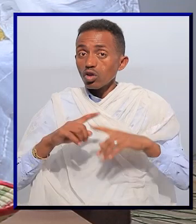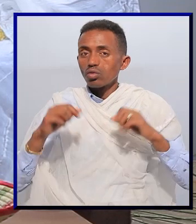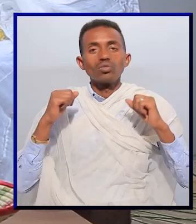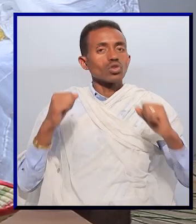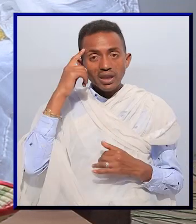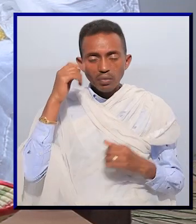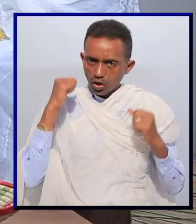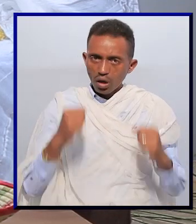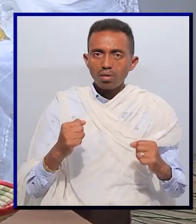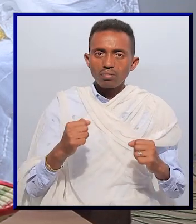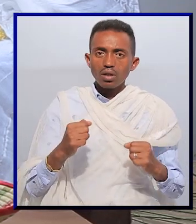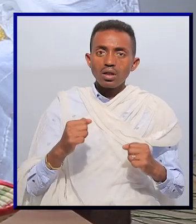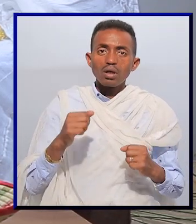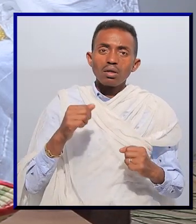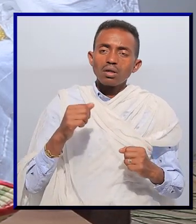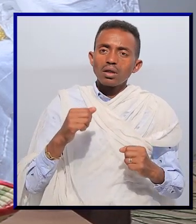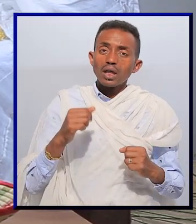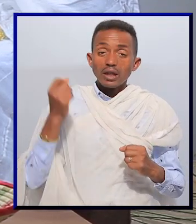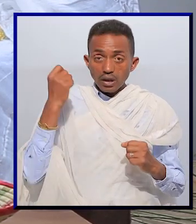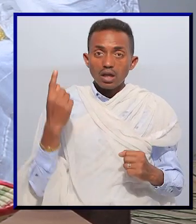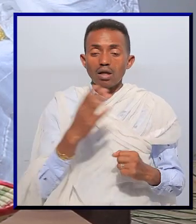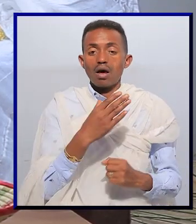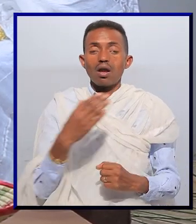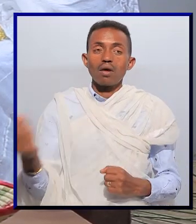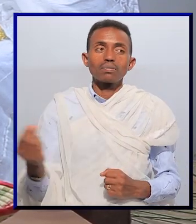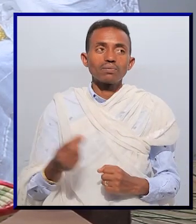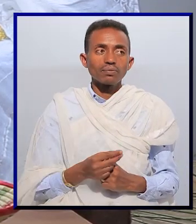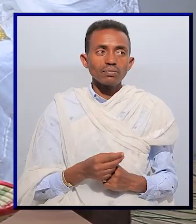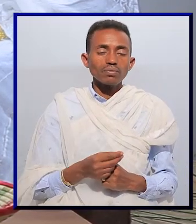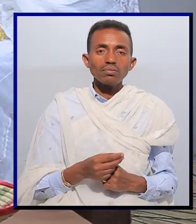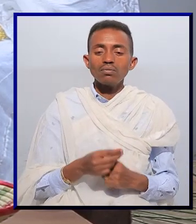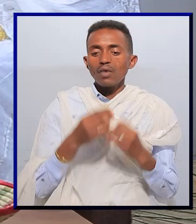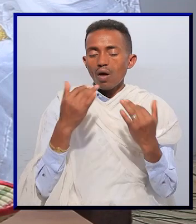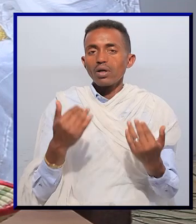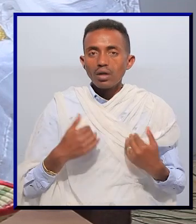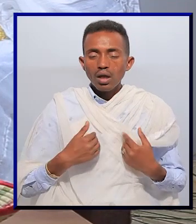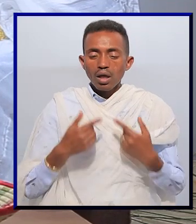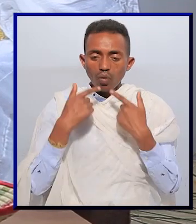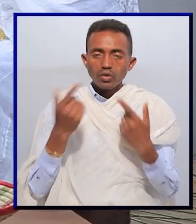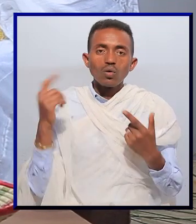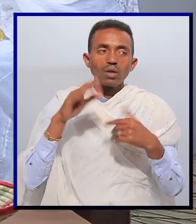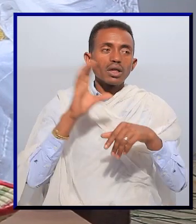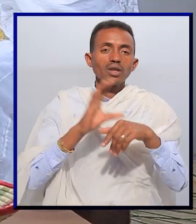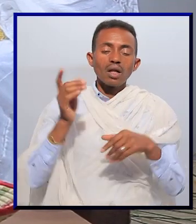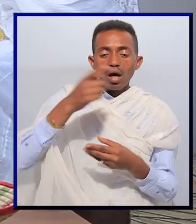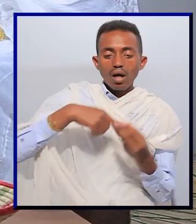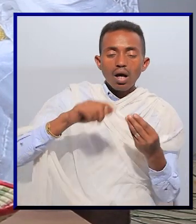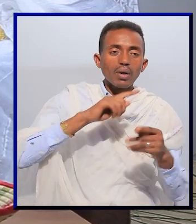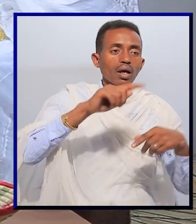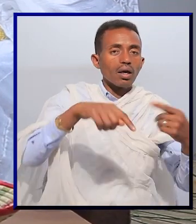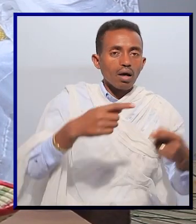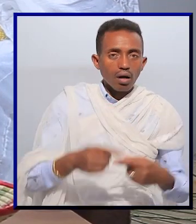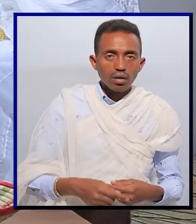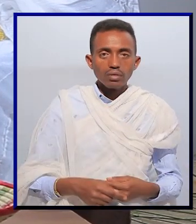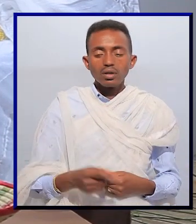መውጣት ግን ይቻላል መውጣት ይቻላል አሁን ህታችን ማሰብ ያለባት መውጣት እንደምትችል እንድትረዳና እንዴው